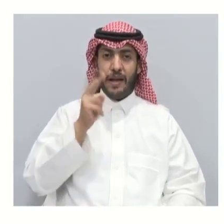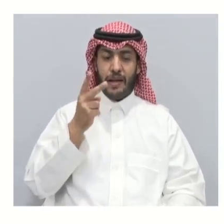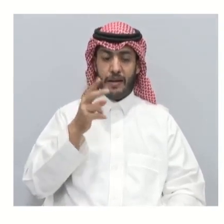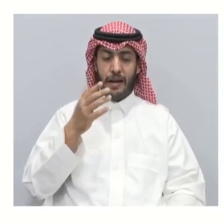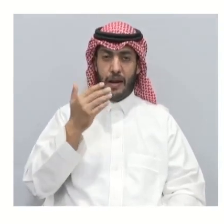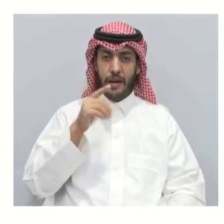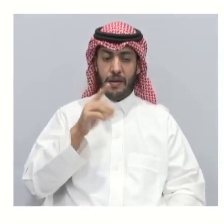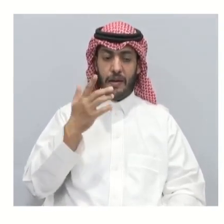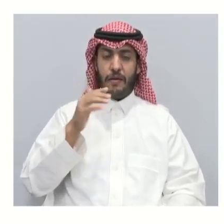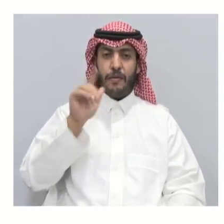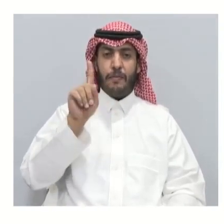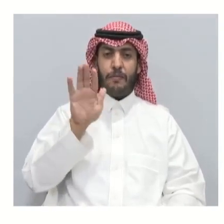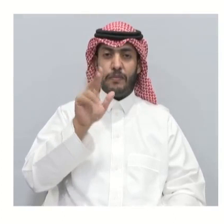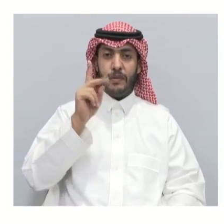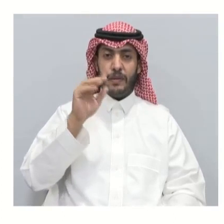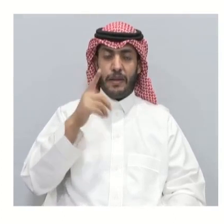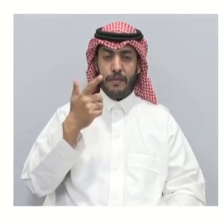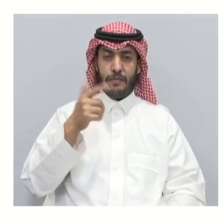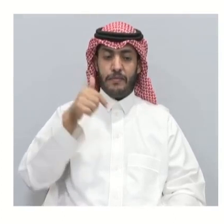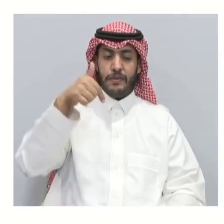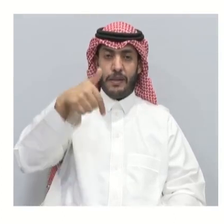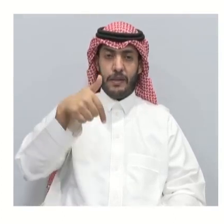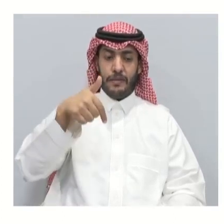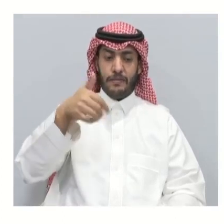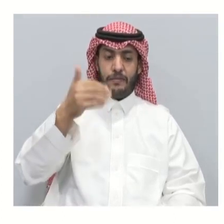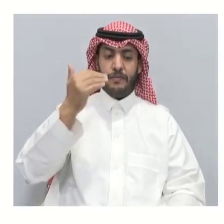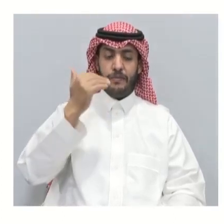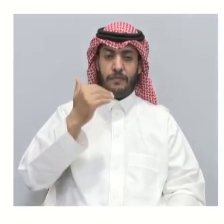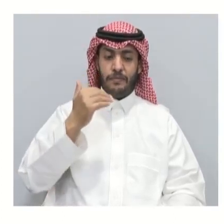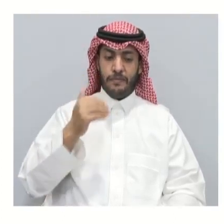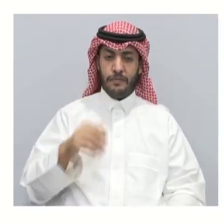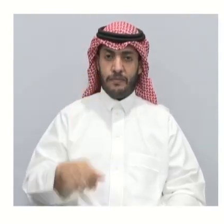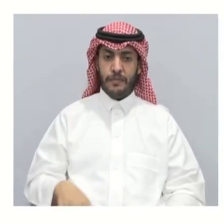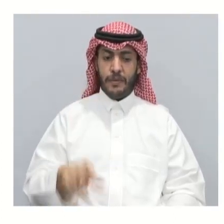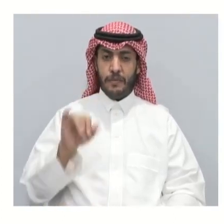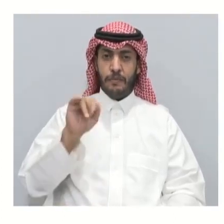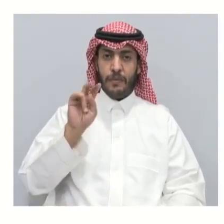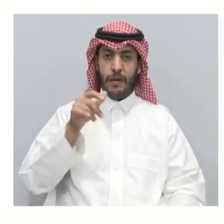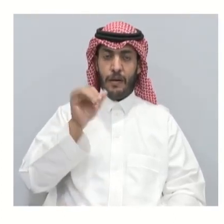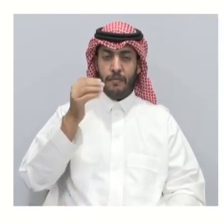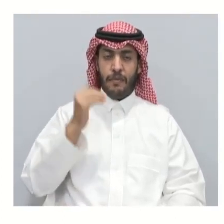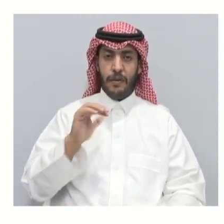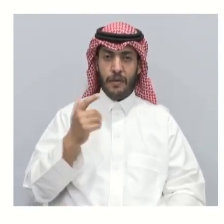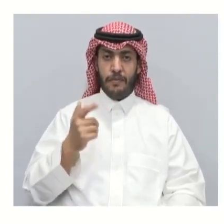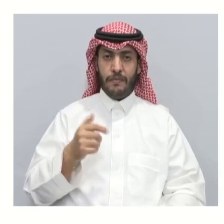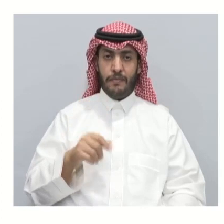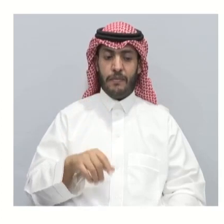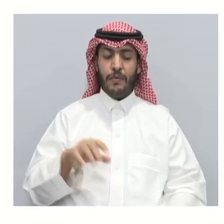هو اكتب في البسط ماذا سته بارك الله فيكم المقام ماذا اكتب فيه